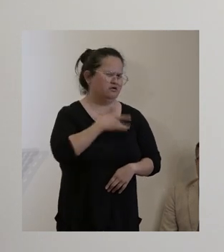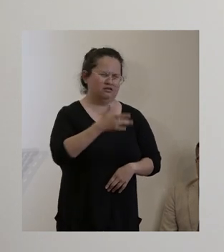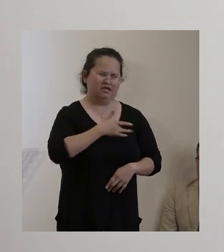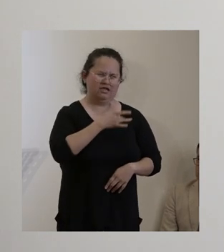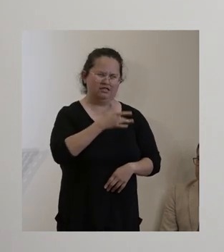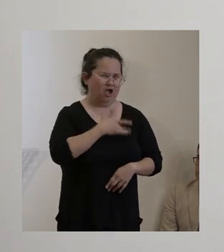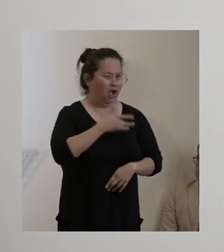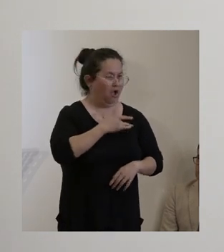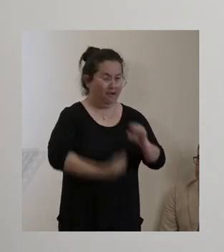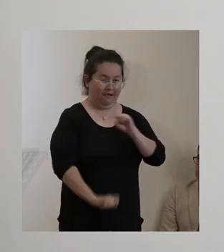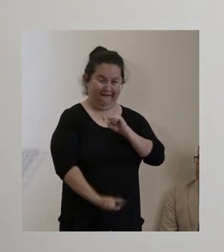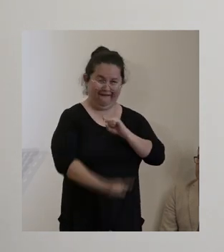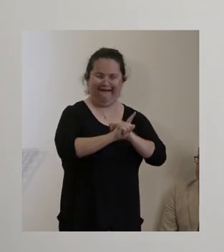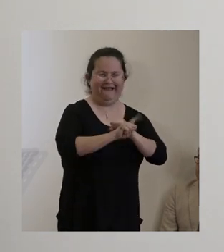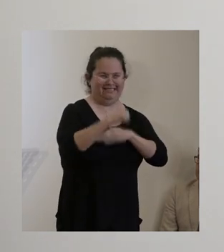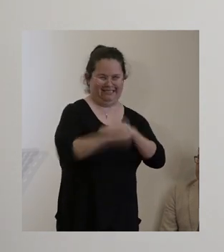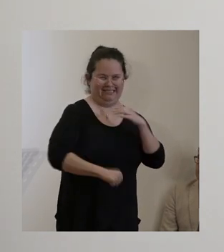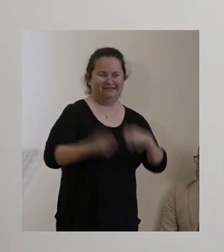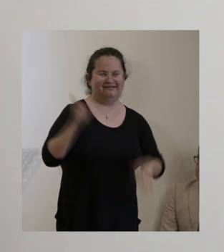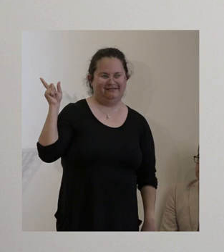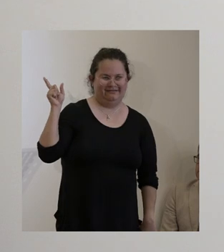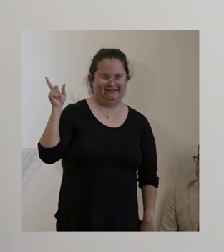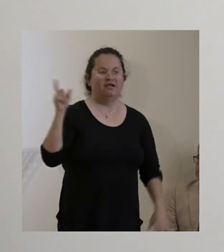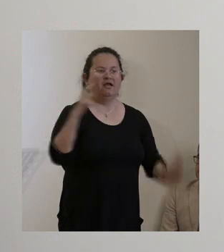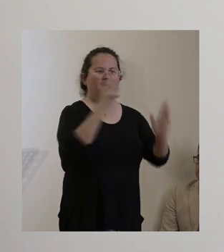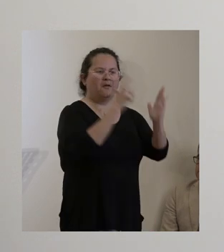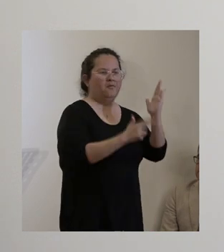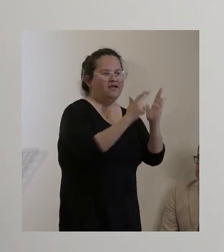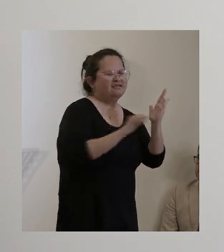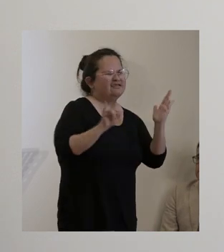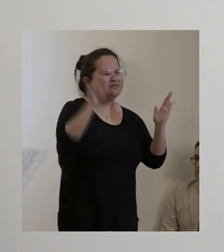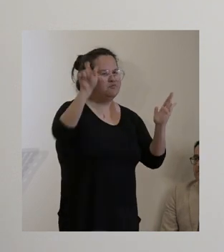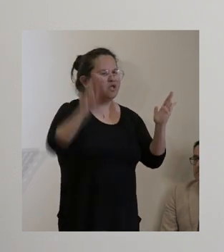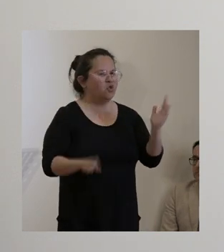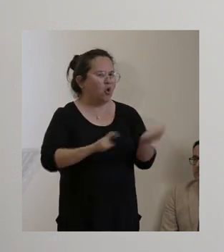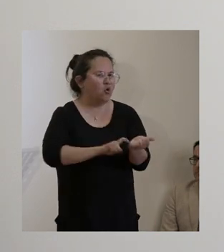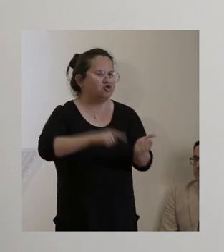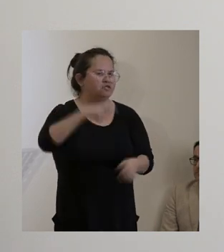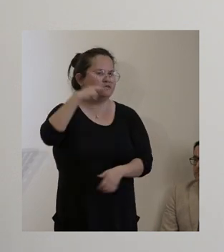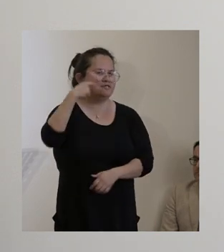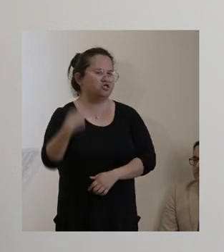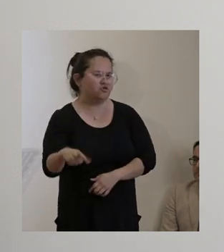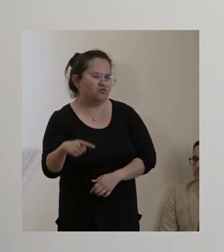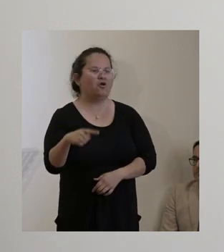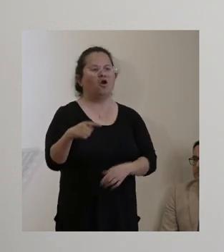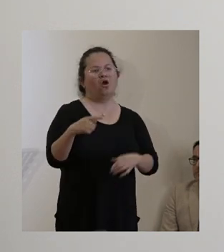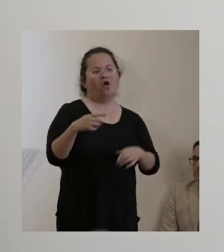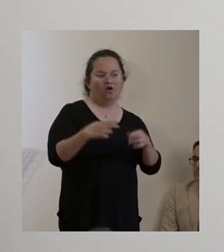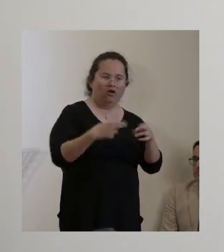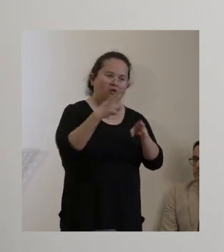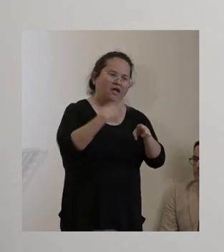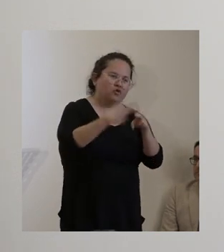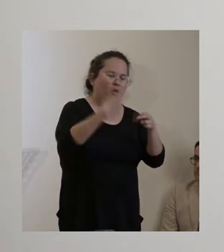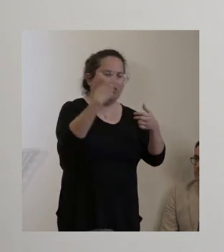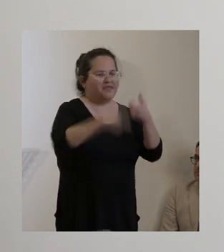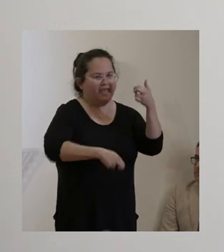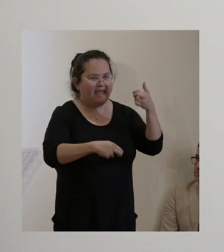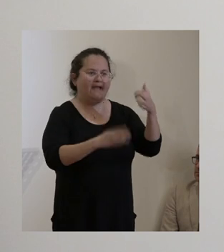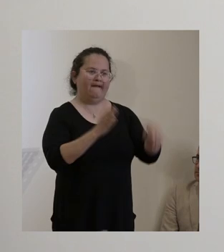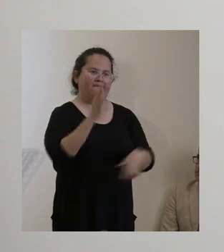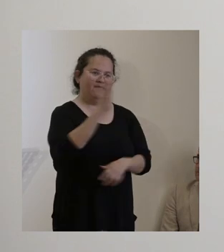particulièrement original. Il a été peint par un peintre dijonnais qui s'appelle Pierre-Bernard Morlot. Ce n'est pas un